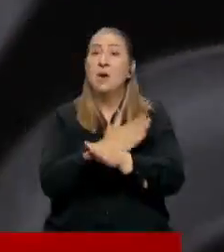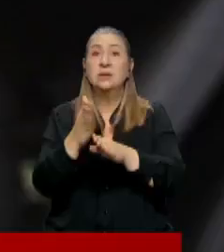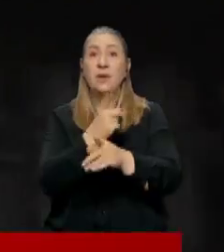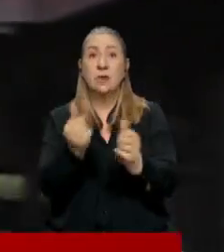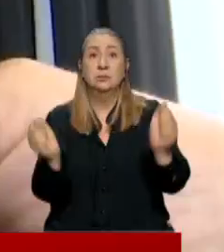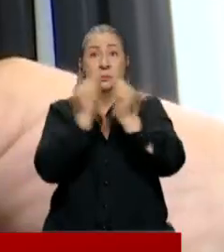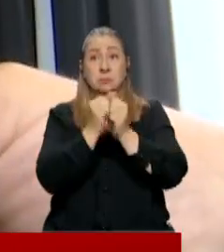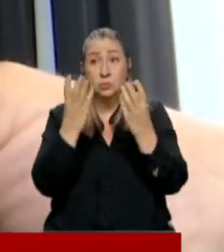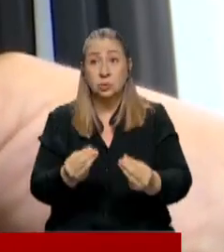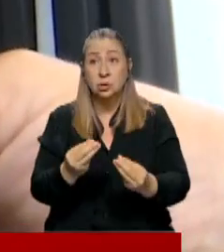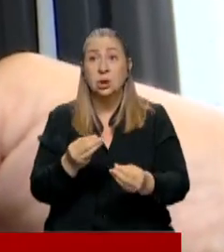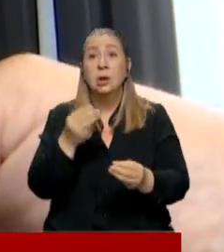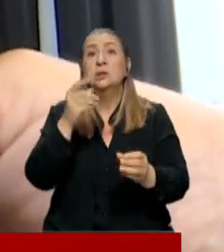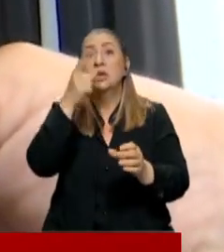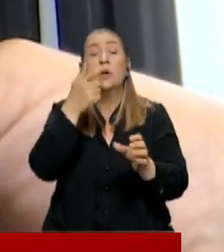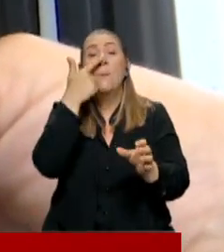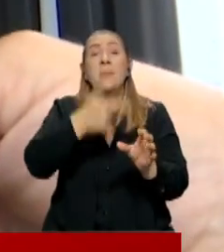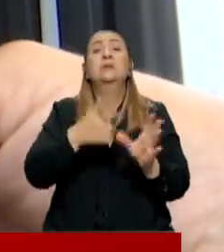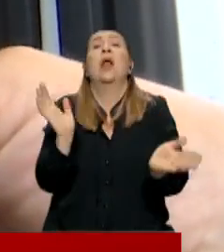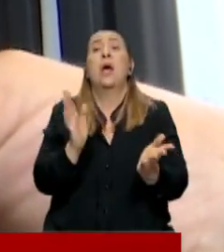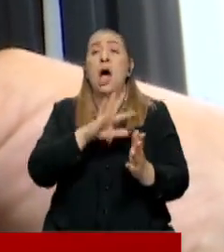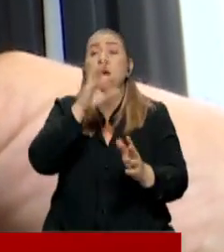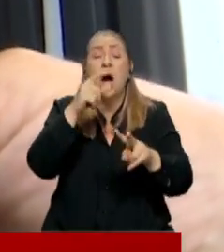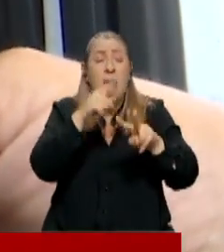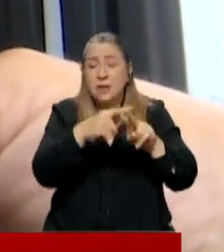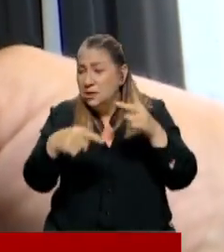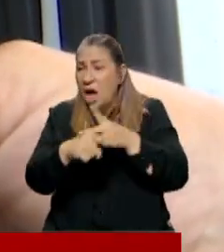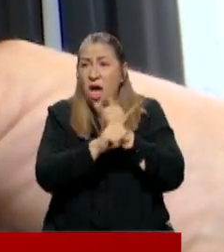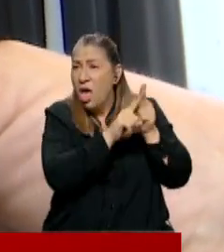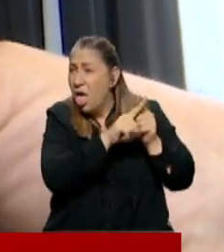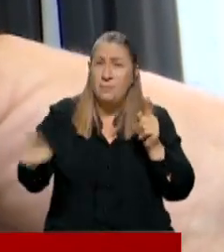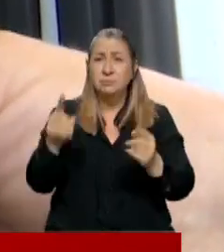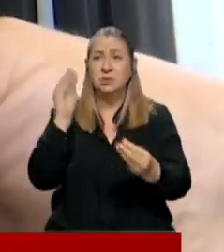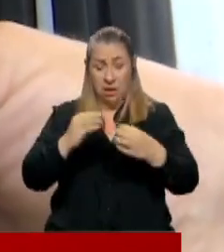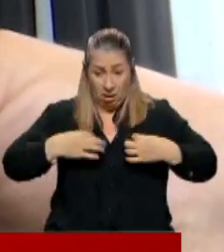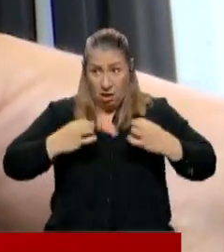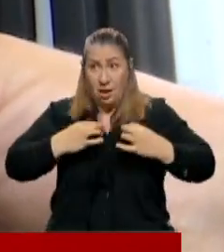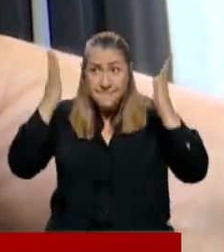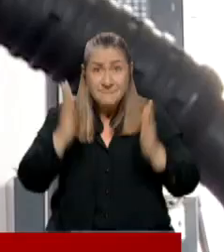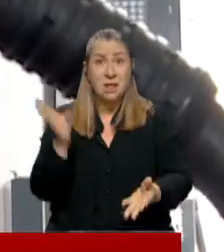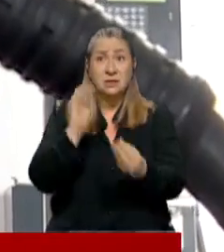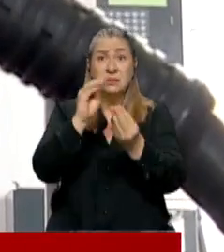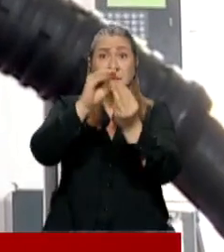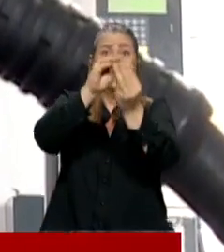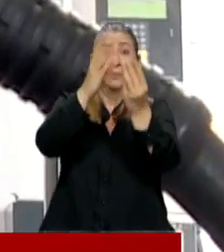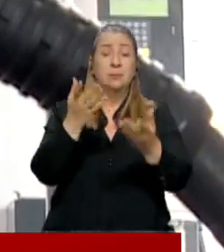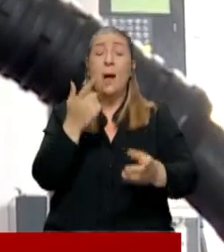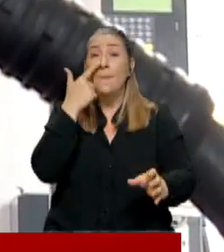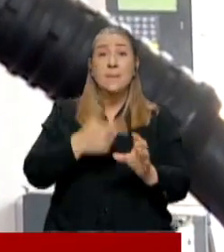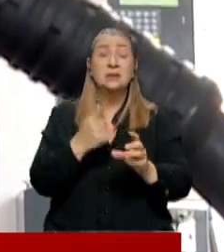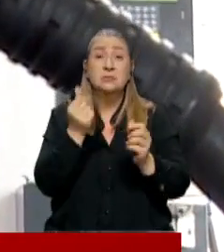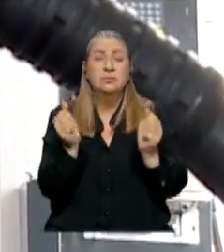da katlanıyor. Saymaz da gelmiyor yani, her şey geliyor. A'dan Z'ye her şey geliyor. Şu giydiğimiz kıyafete kadar her şey geliyor yani. Akaryakıt